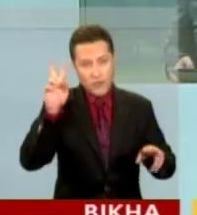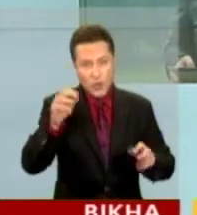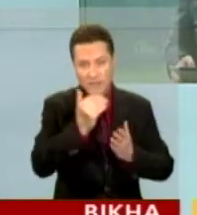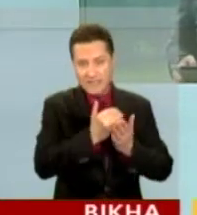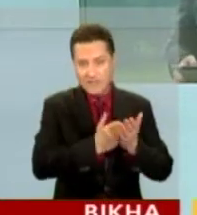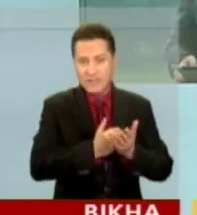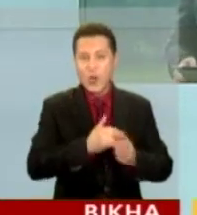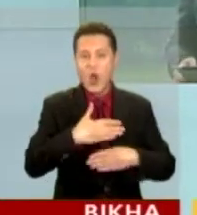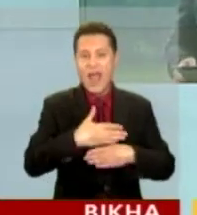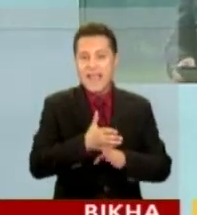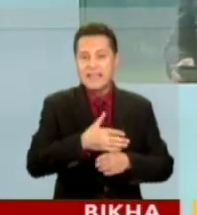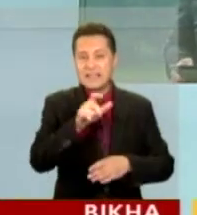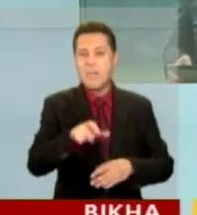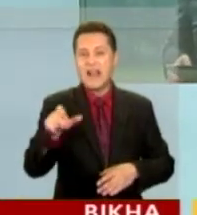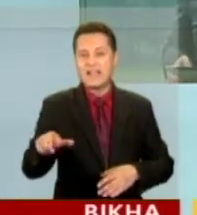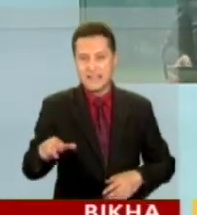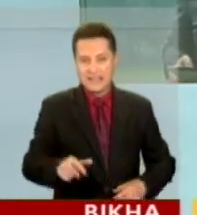сепаратистів?